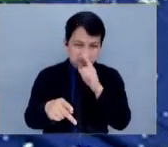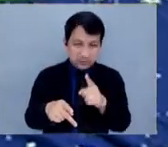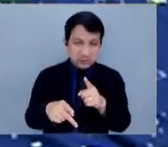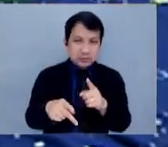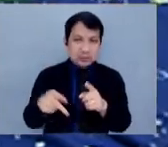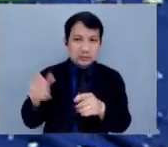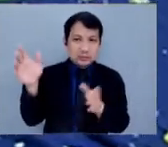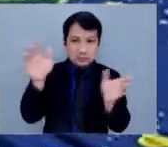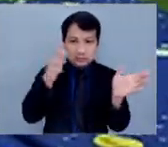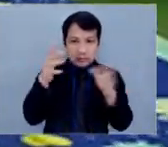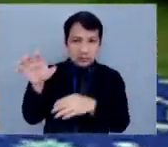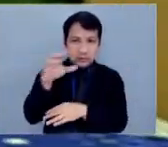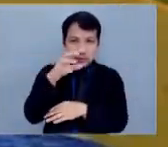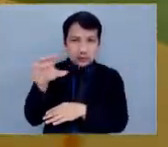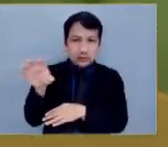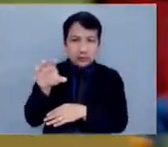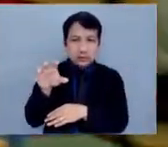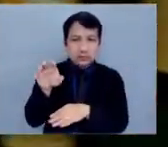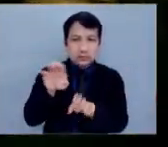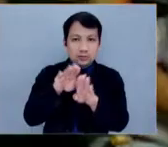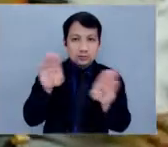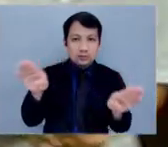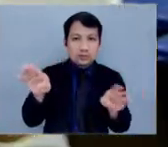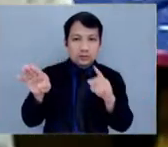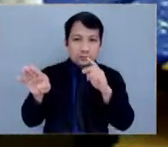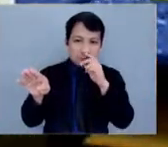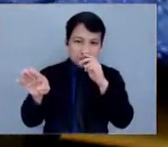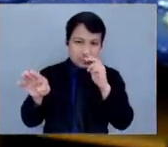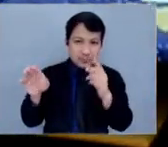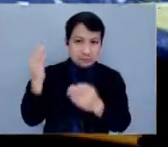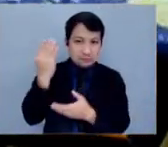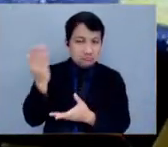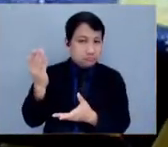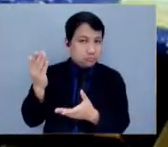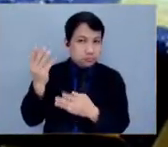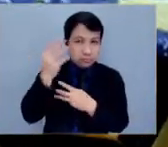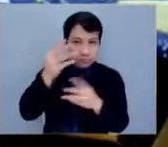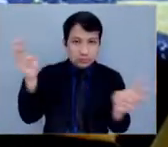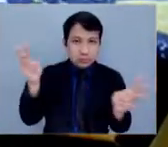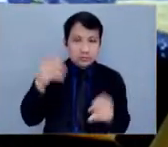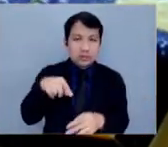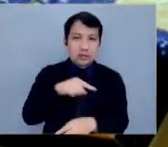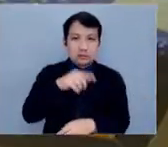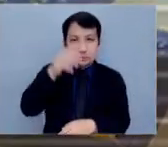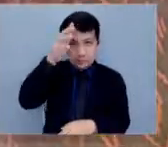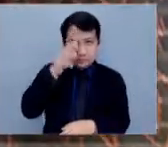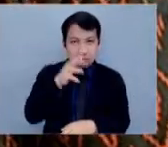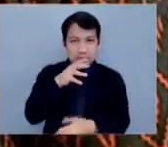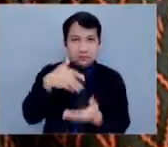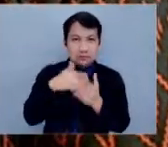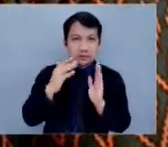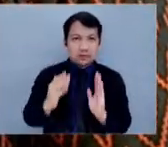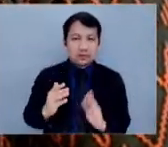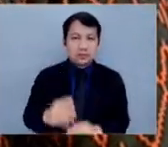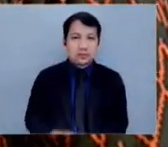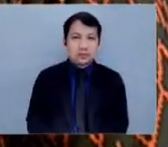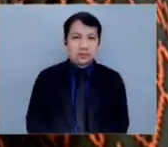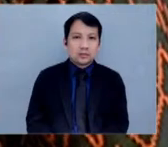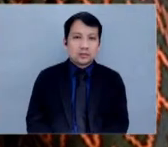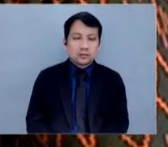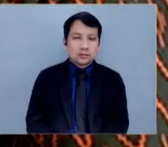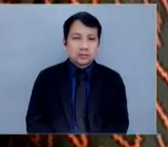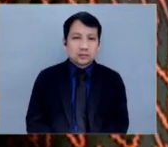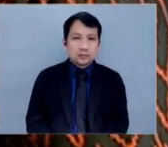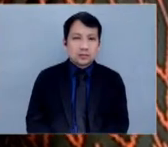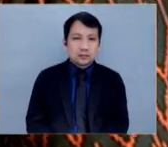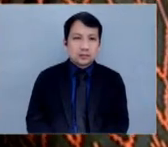electric fan at bukas ang mga bintana ng classroom. May mensahe sila sa mga magulang at estudyante. Hindi naman po ito